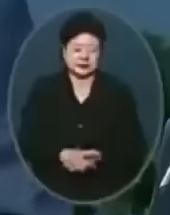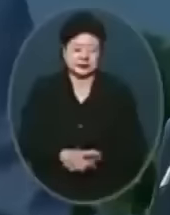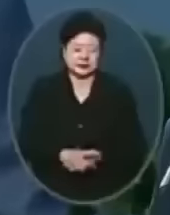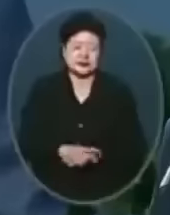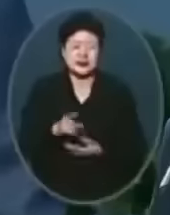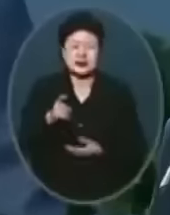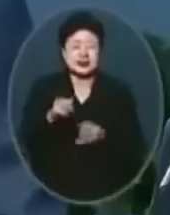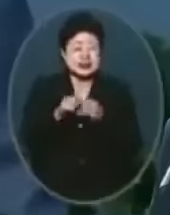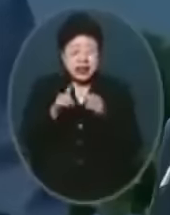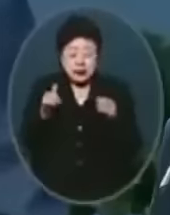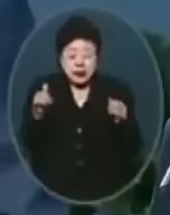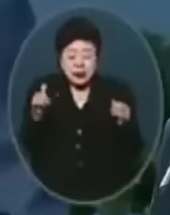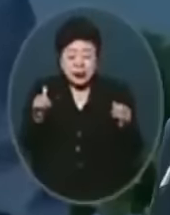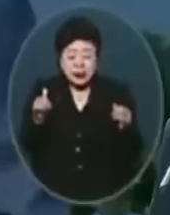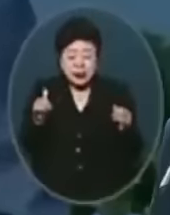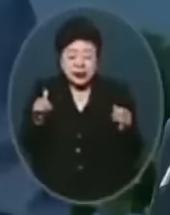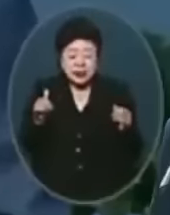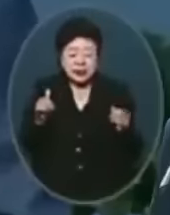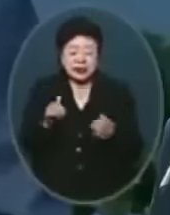그런 사람들이